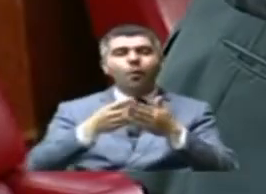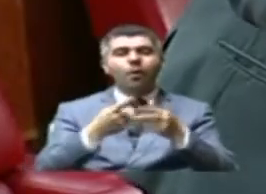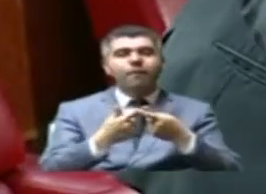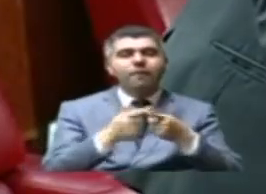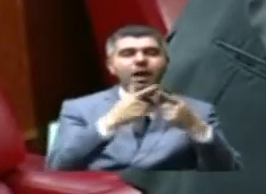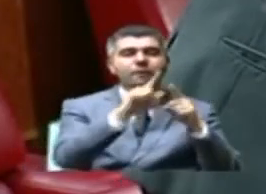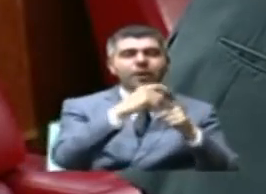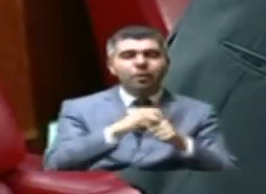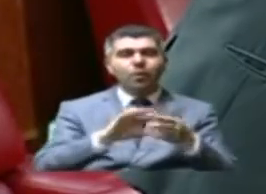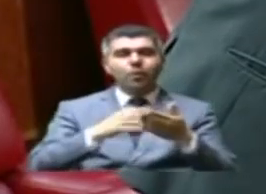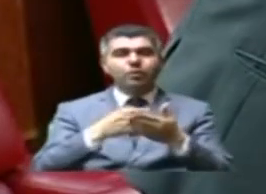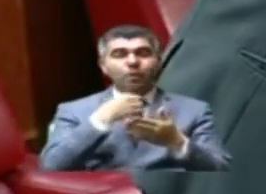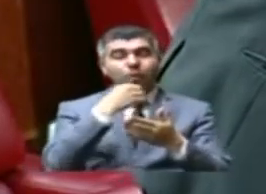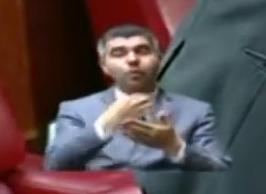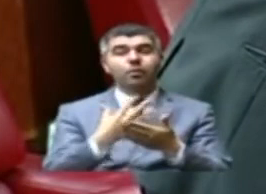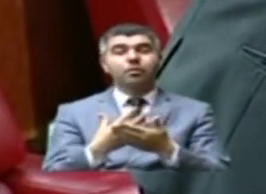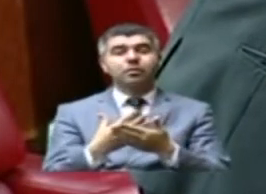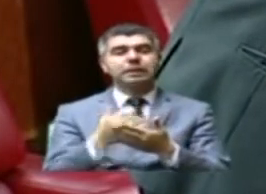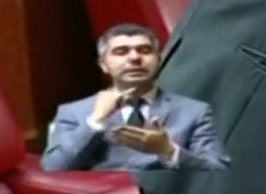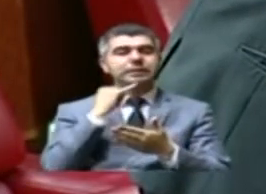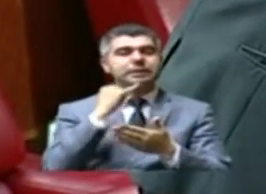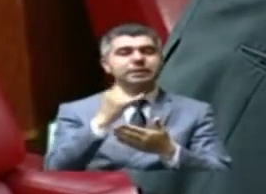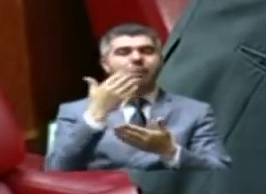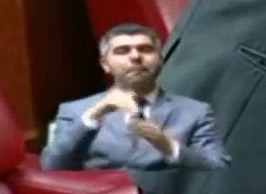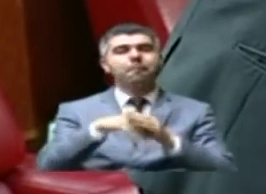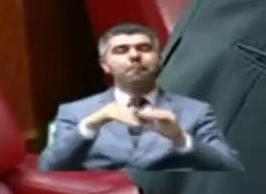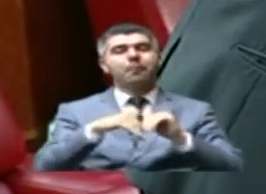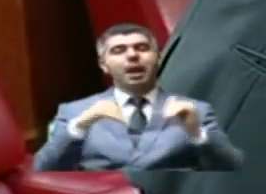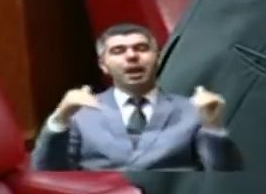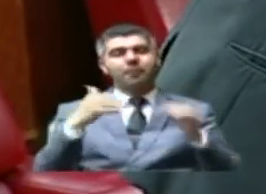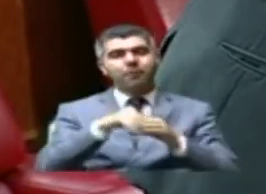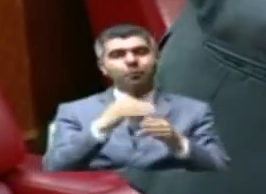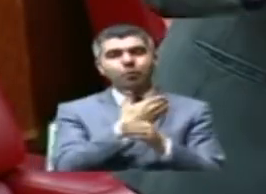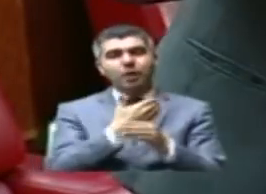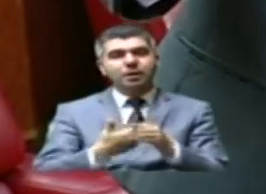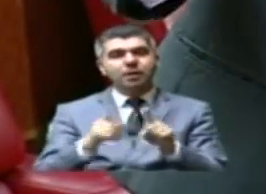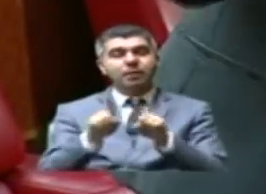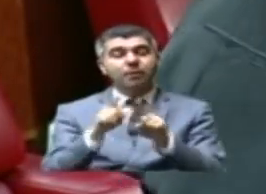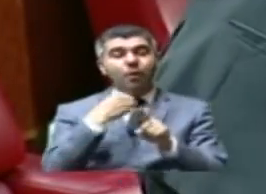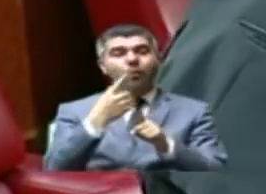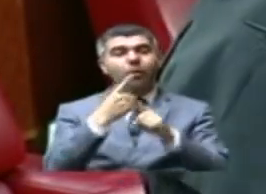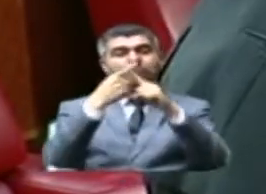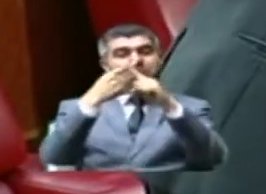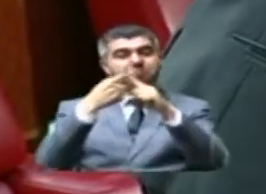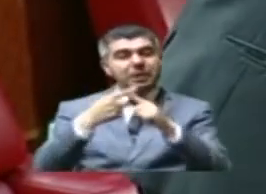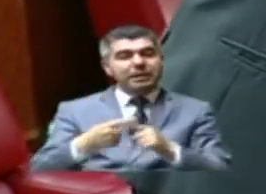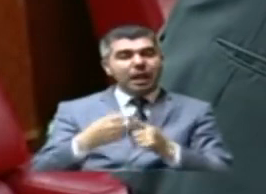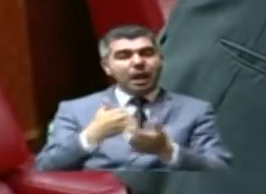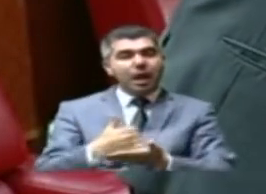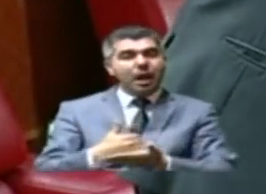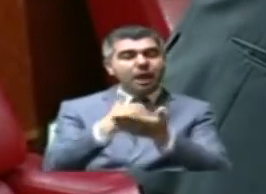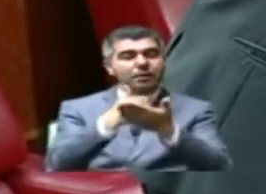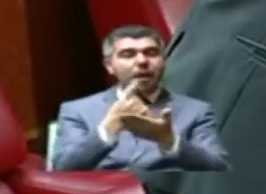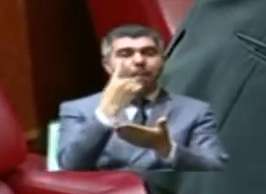كما دائما يقال في هذا المجلس وفي المجلس النواب هو أنه الاعتمادات اللي هي مخصصة